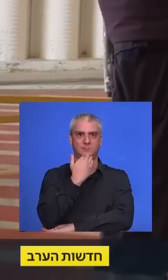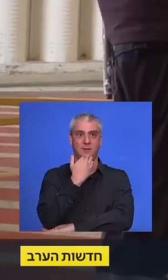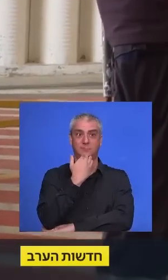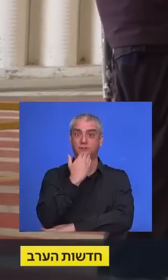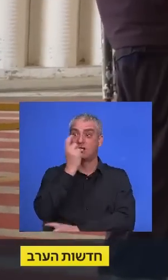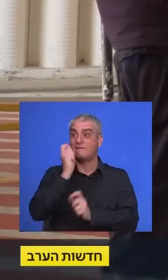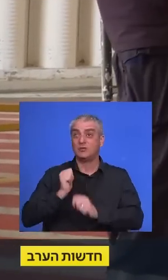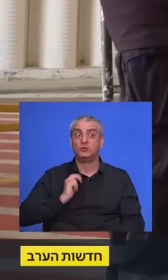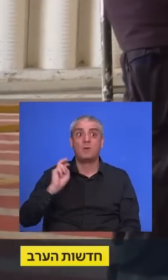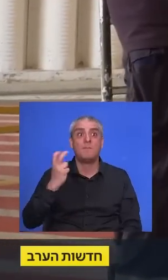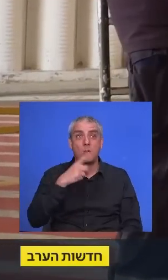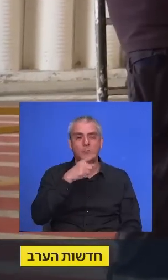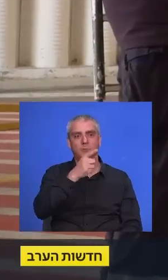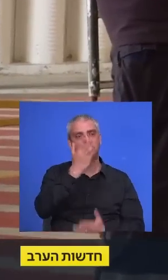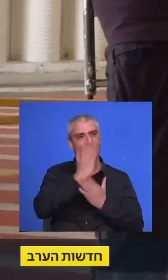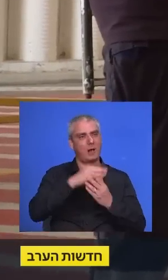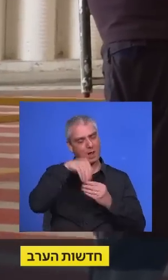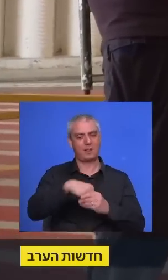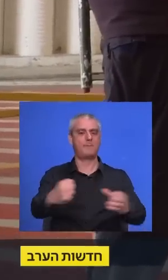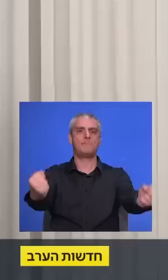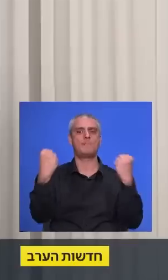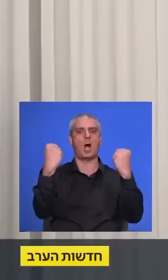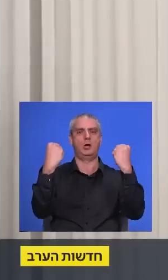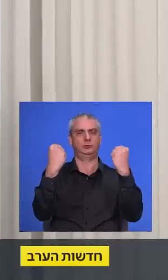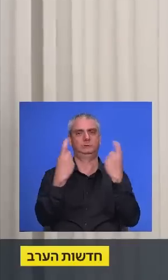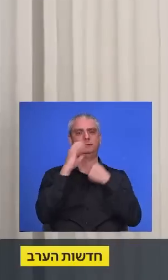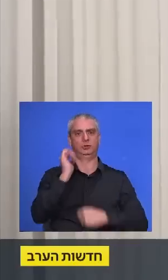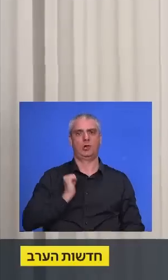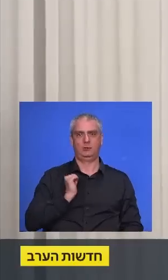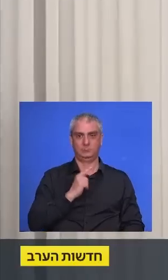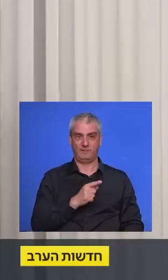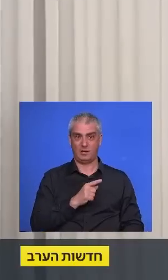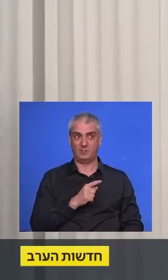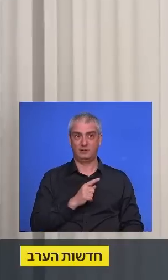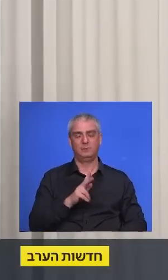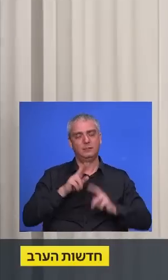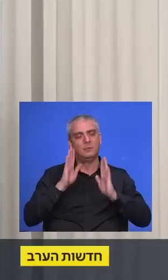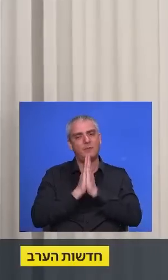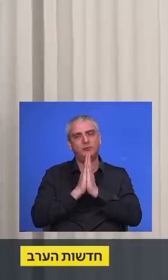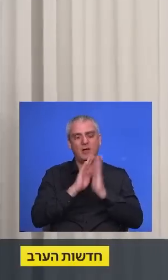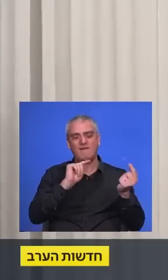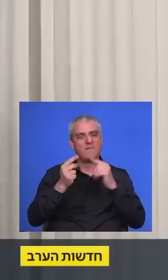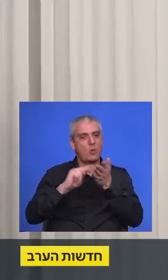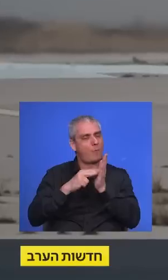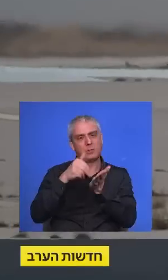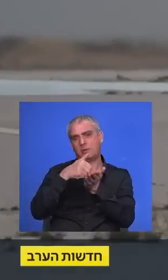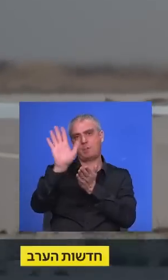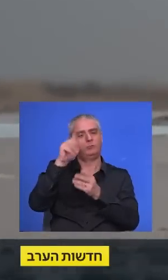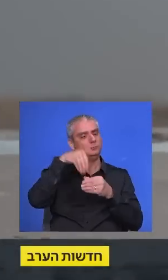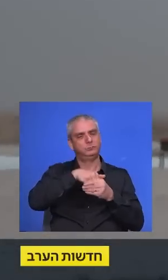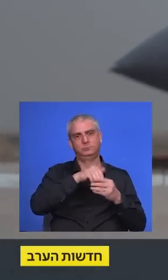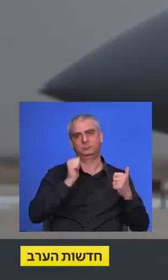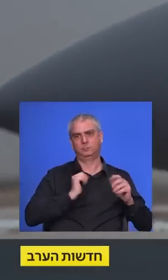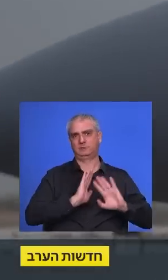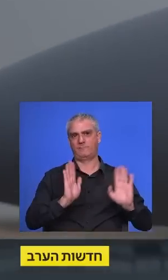ואנשי המילואים הם חלק ממקור עוצמתו הגדולה. השאירו את הוויכוח הפוליטי מחוץ לצה"ל.